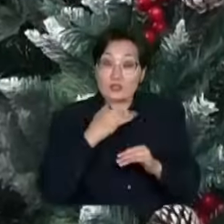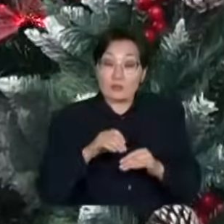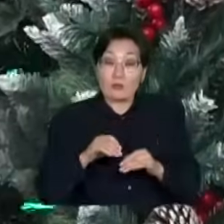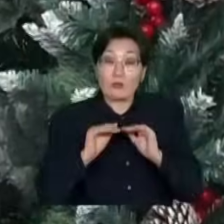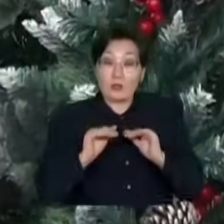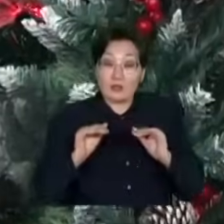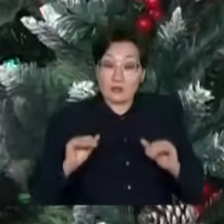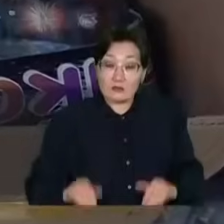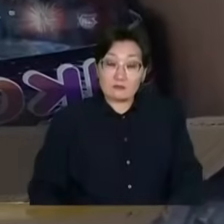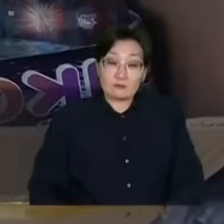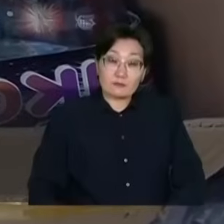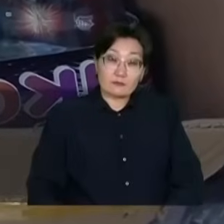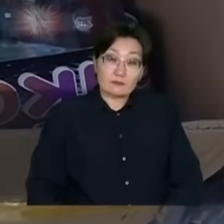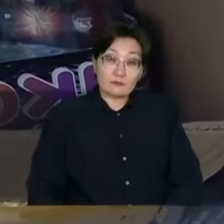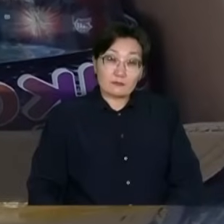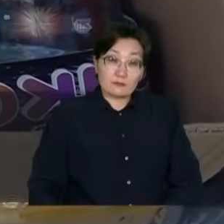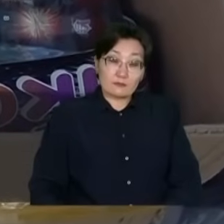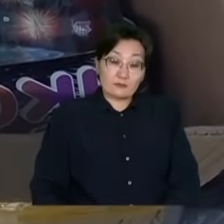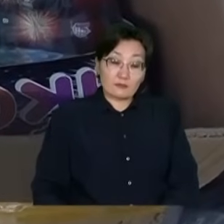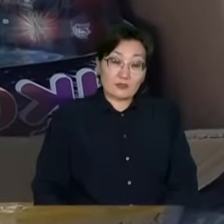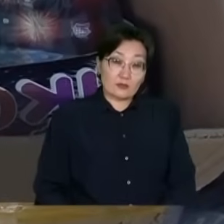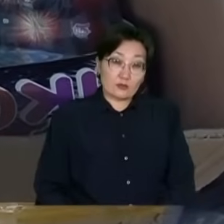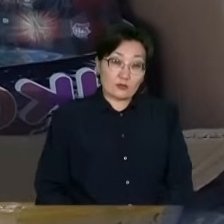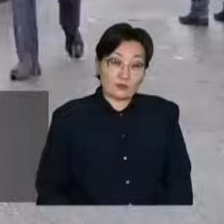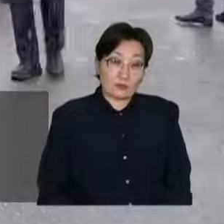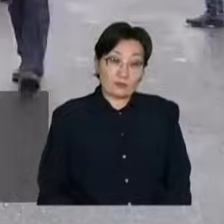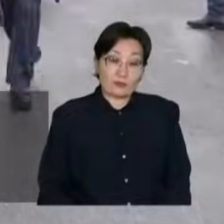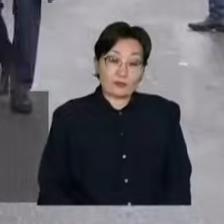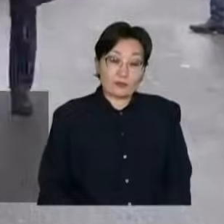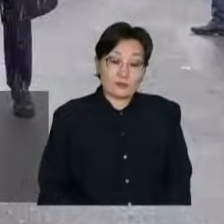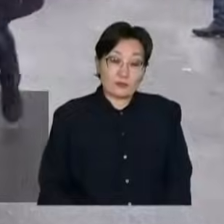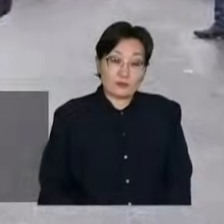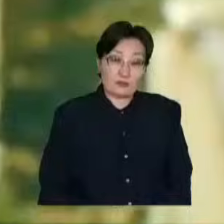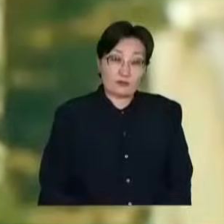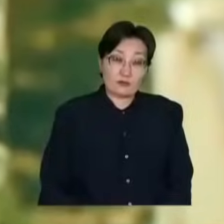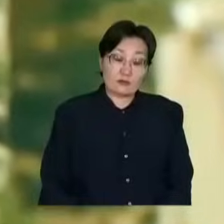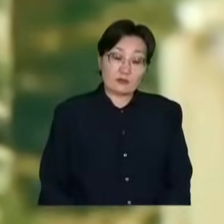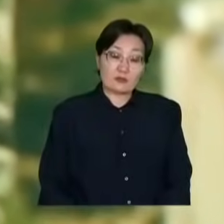кәмілетке толмаған балалар. Оразай Нұртайұлы, Жақсылық Тілепберген, Алматы, телеарнасы.